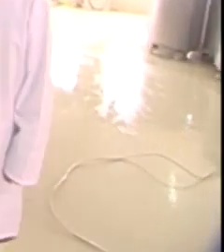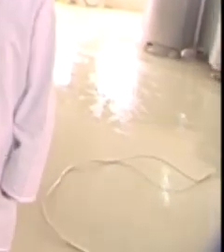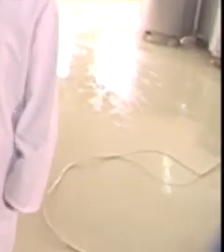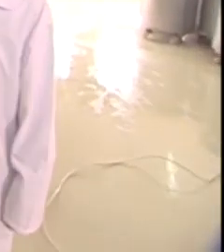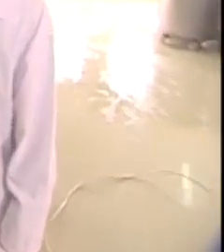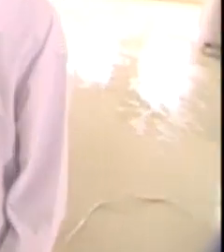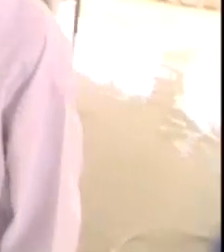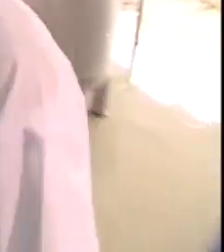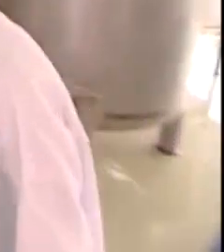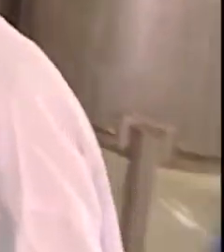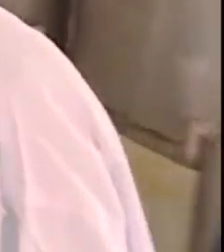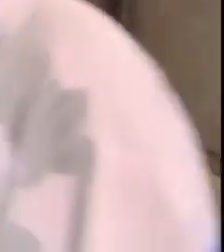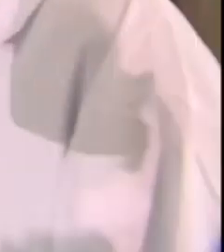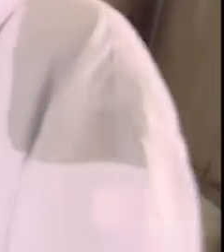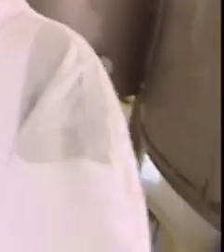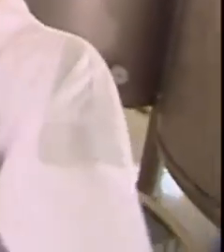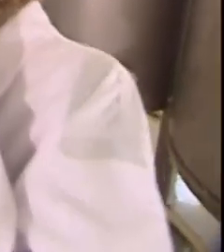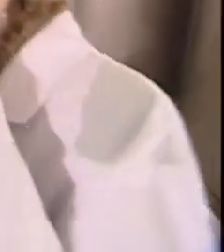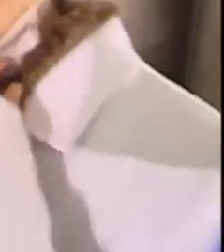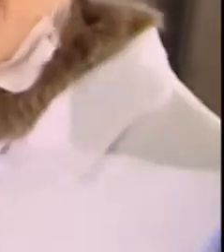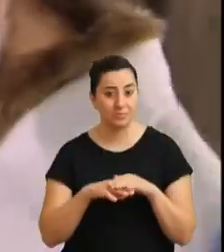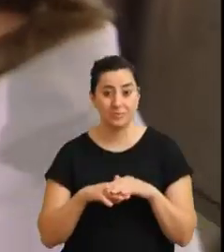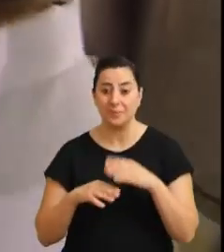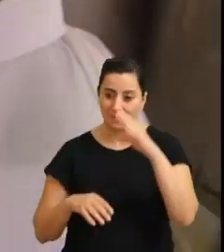Pelin ayakta karıştırmaya devam ediyor.